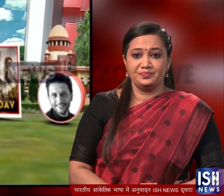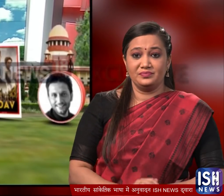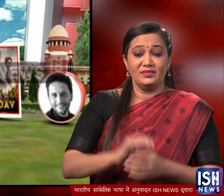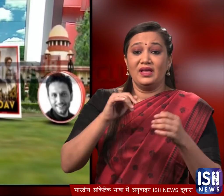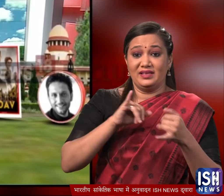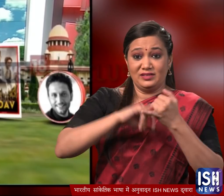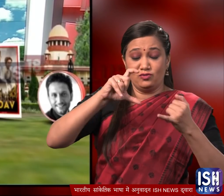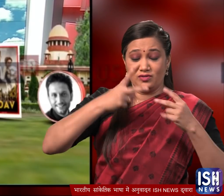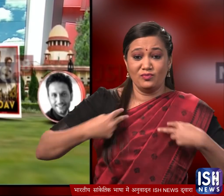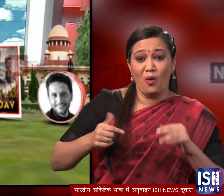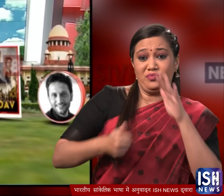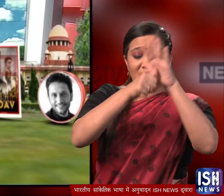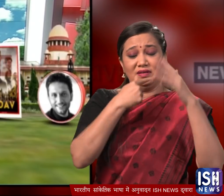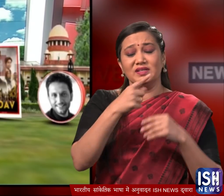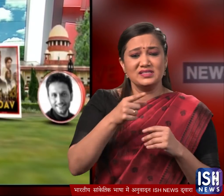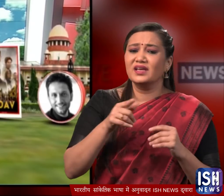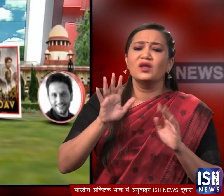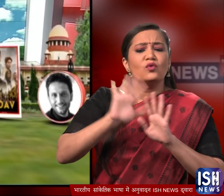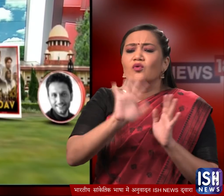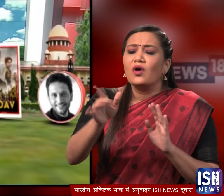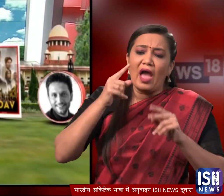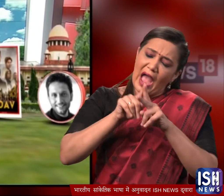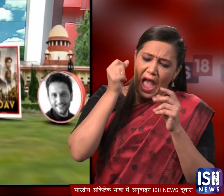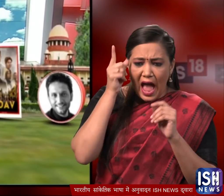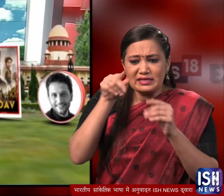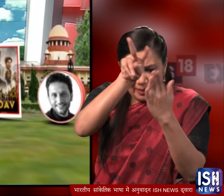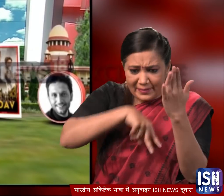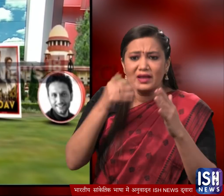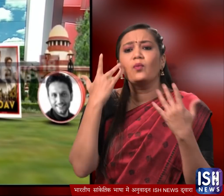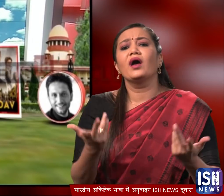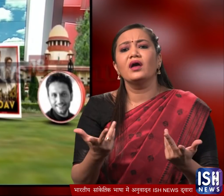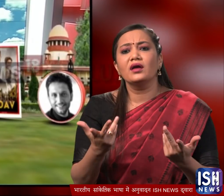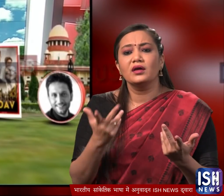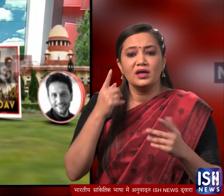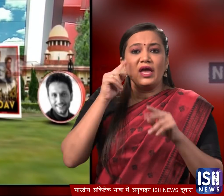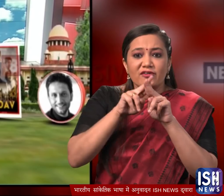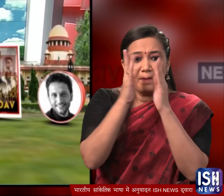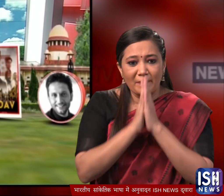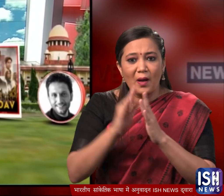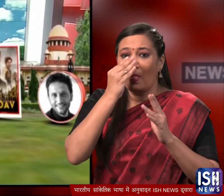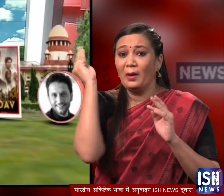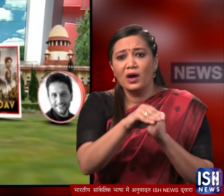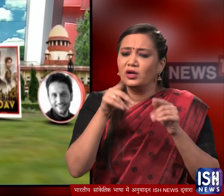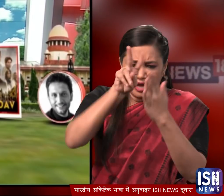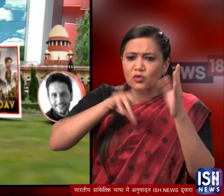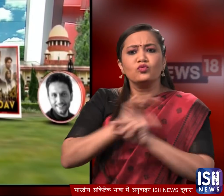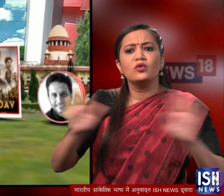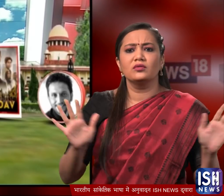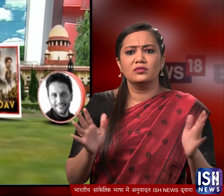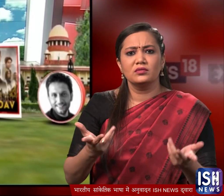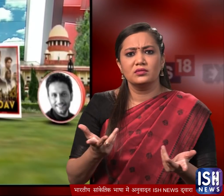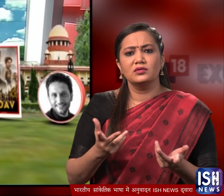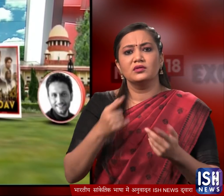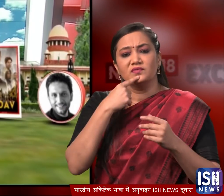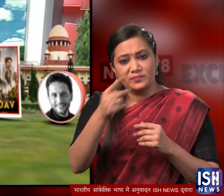लेकिन जस्टिस एमा शाह ने इस दलील को नकारते हुए कहा कि कलाकार को ऐसी स्क्रिप्ट नहीं पढ़नी चाहिए जो किसी भगवान का अपमान